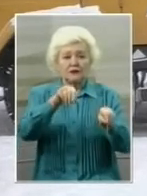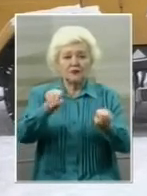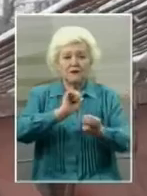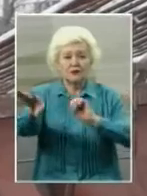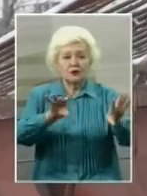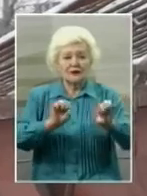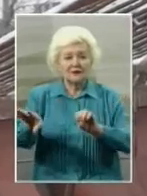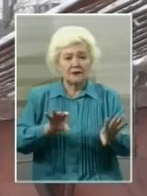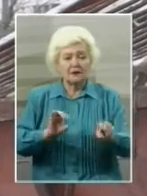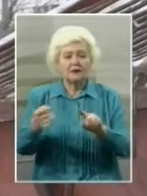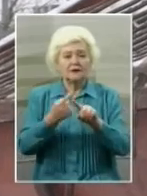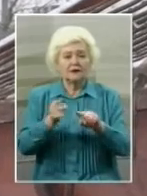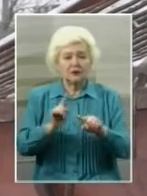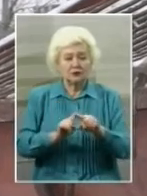піскорозкидувателів,